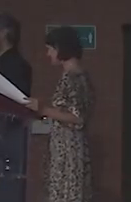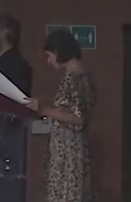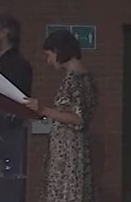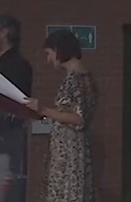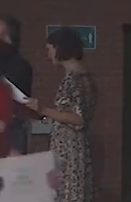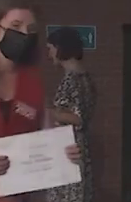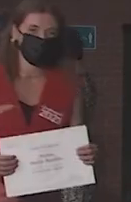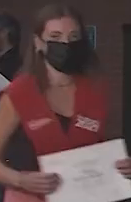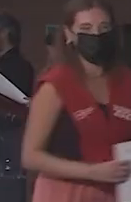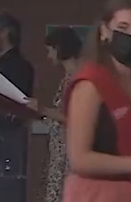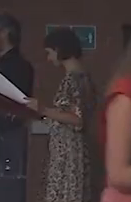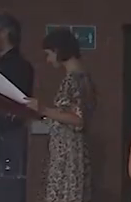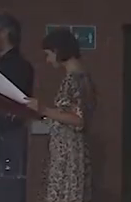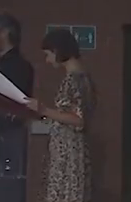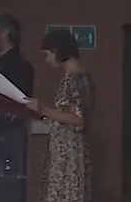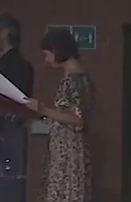Jana Surroca i Bernils.